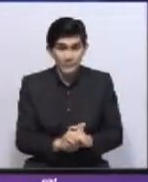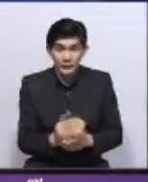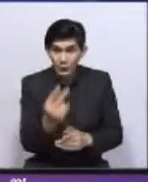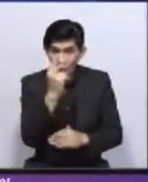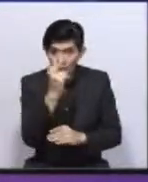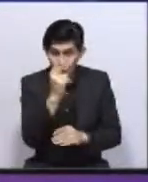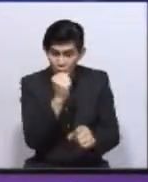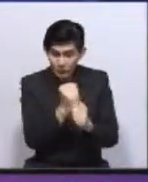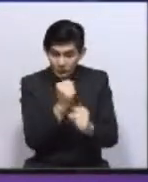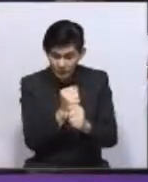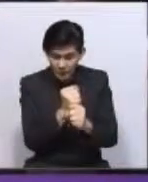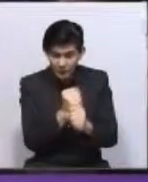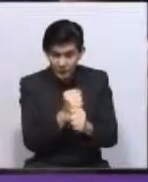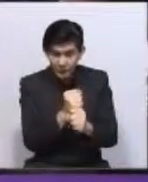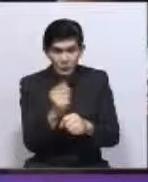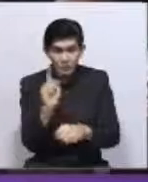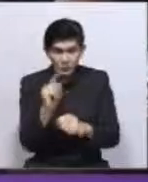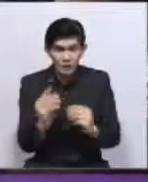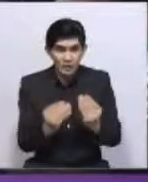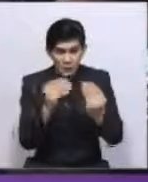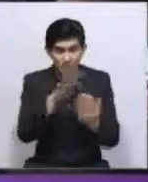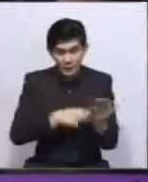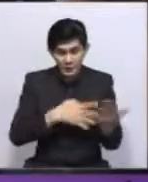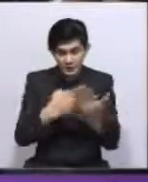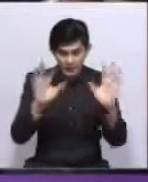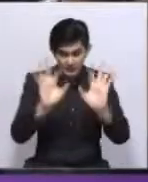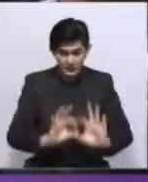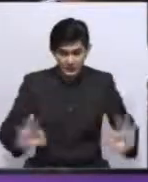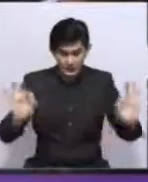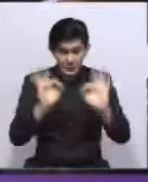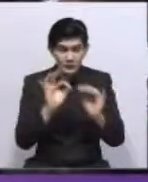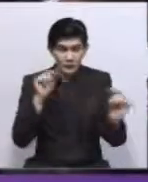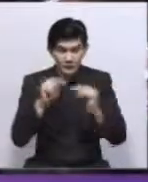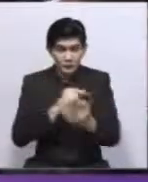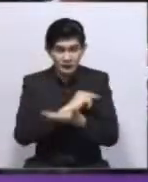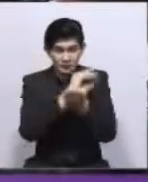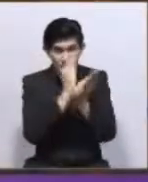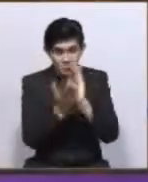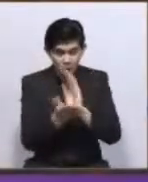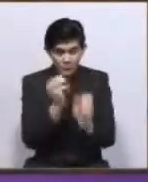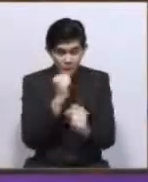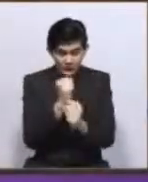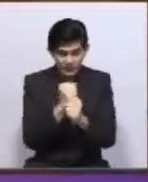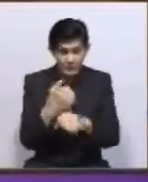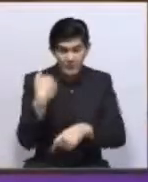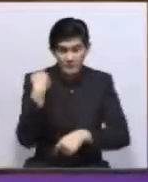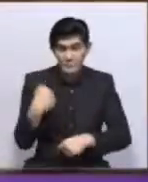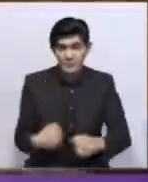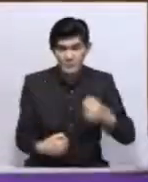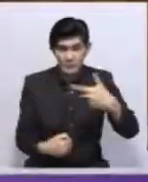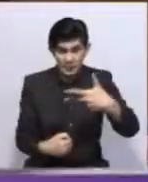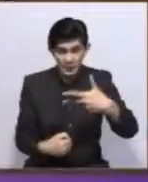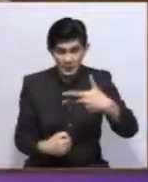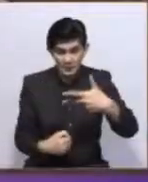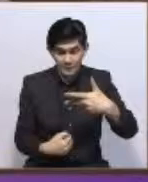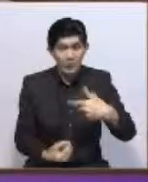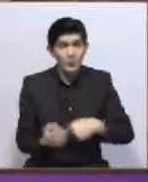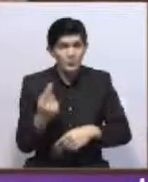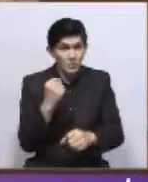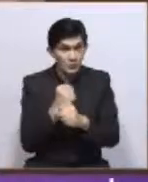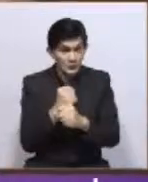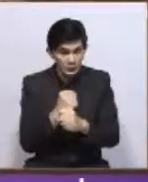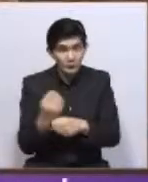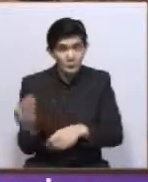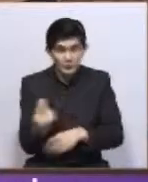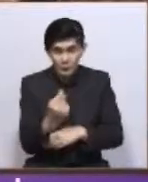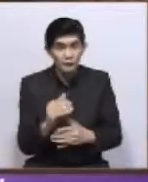พื่อติดตามความคืบหน้าการทำงานตามที่ให้นโยบายสำคัญเพื่อนำไปปฏิรูปการทำงาน3ด้านด้วยกันได้แก่การเร่งรัด